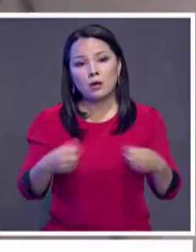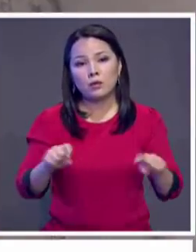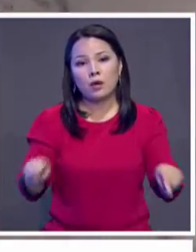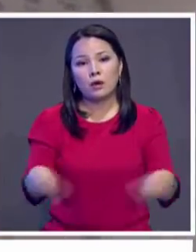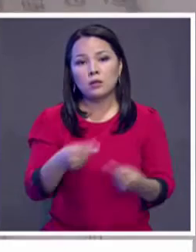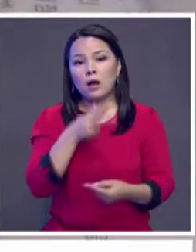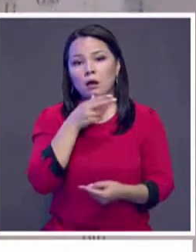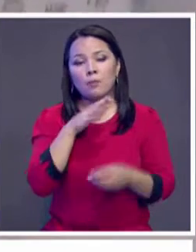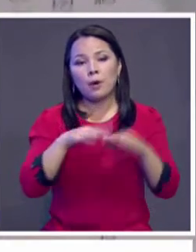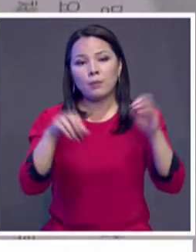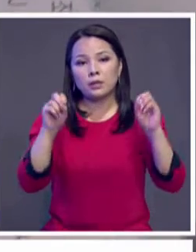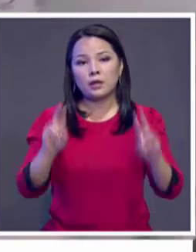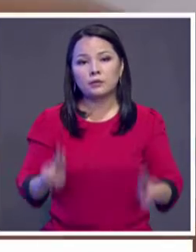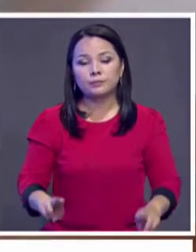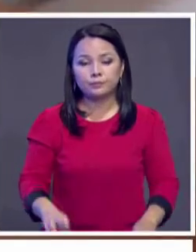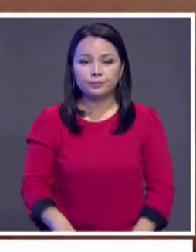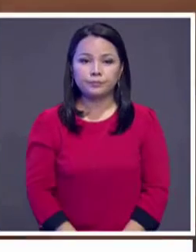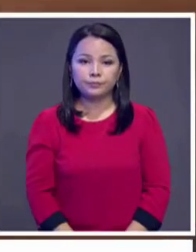кореялық мамандар.